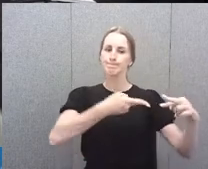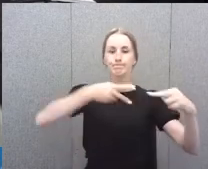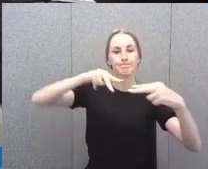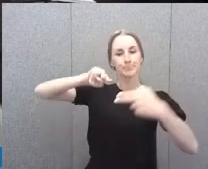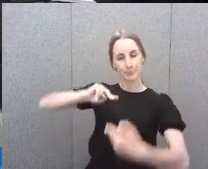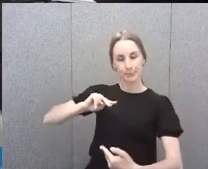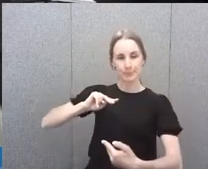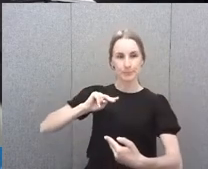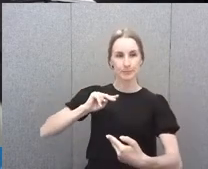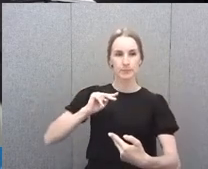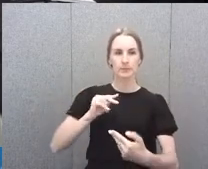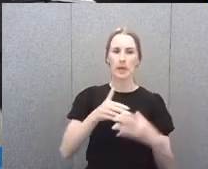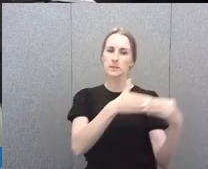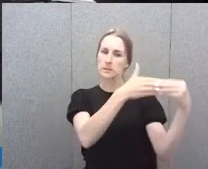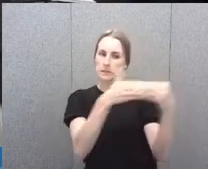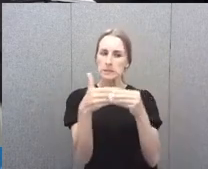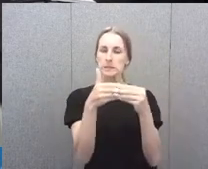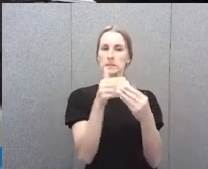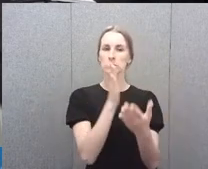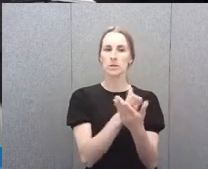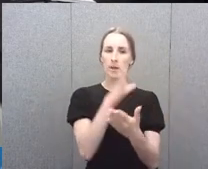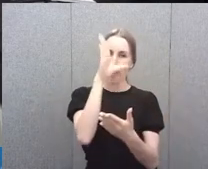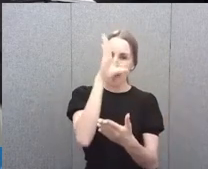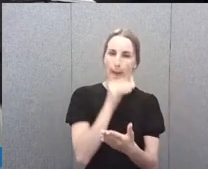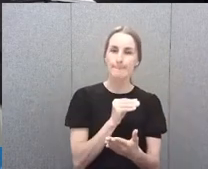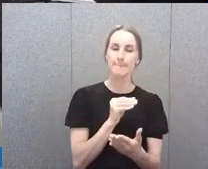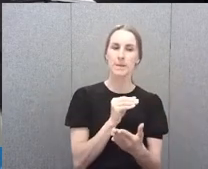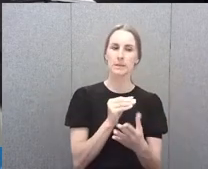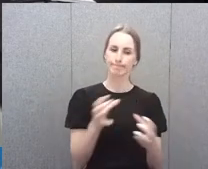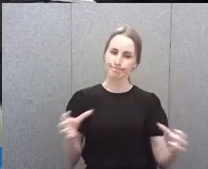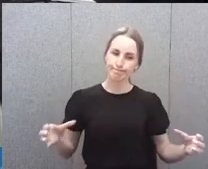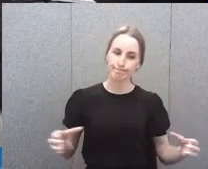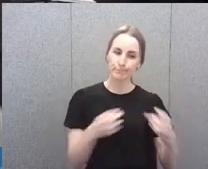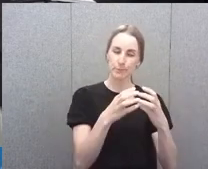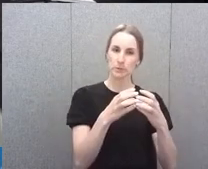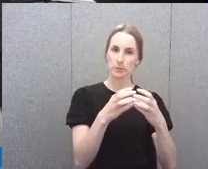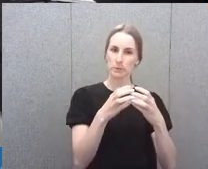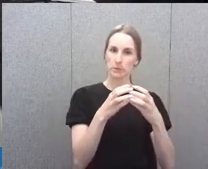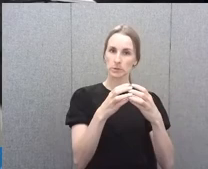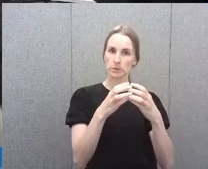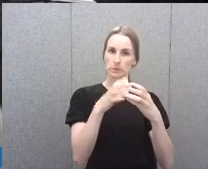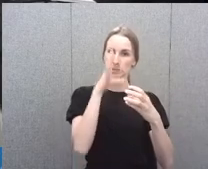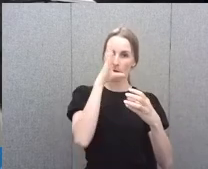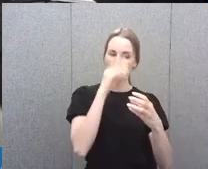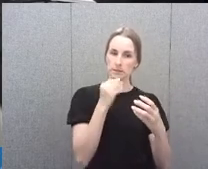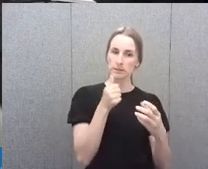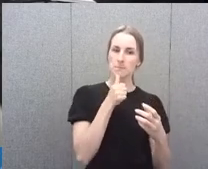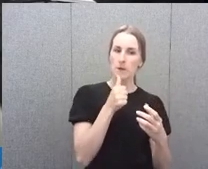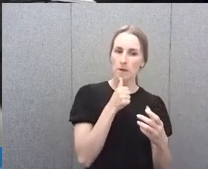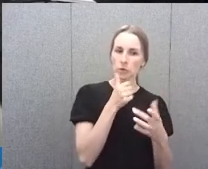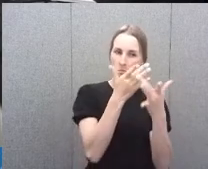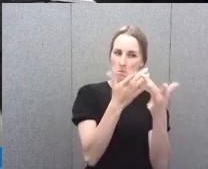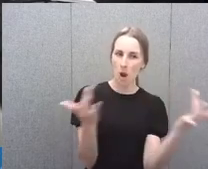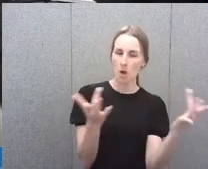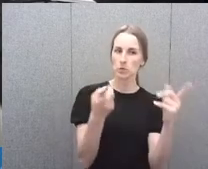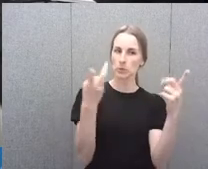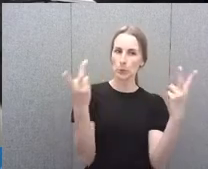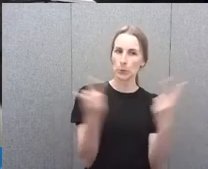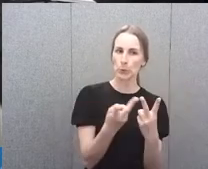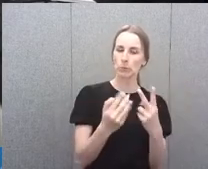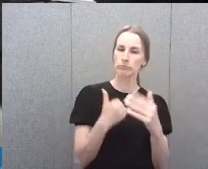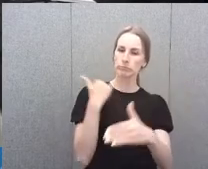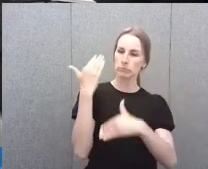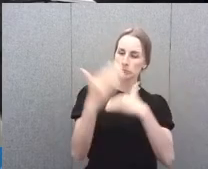что Беларусь изменяется, что существуют лидерки, которые могут своим примером